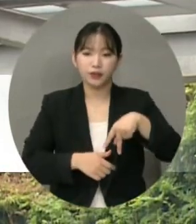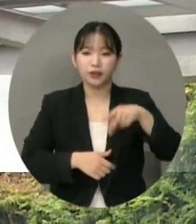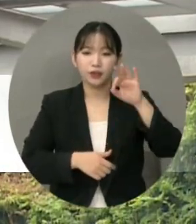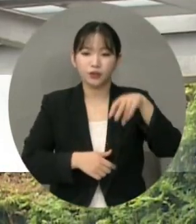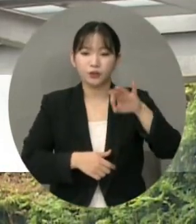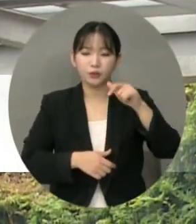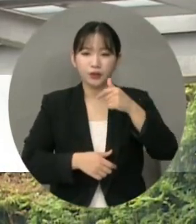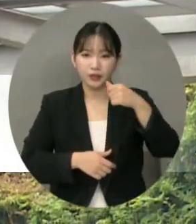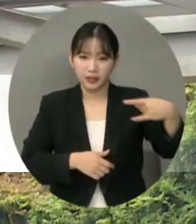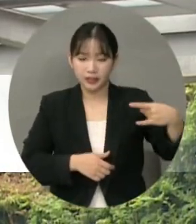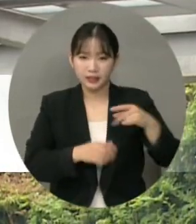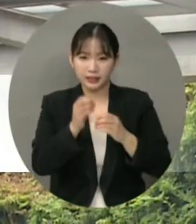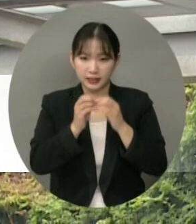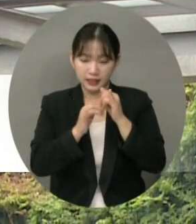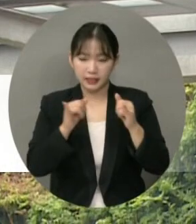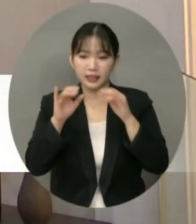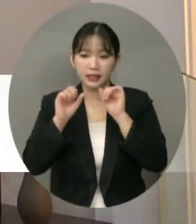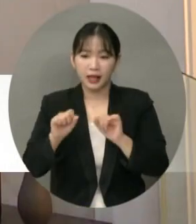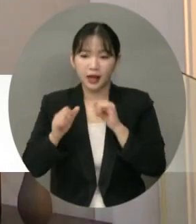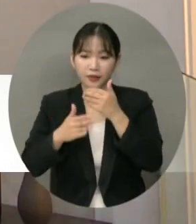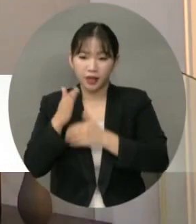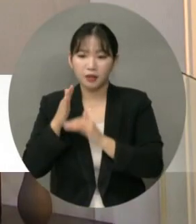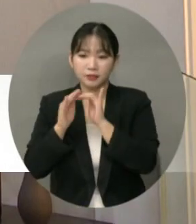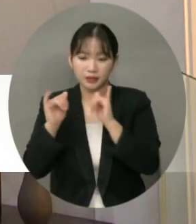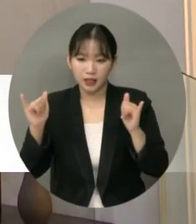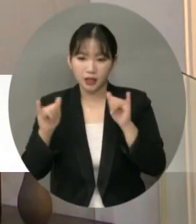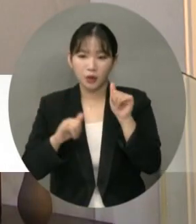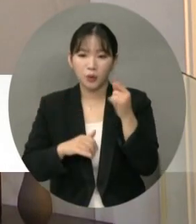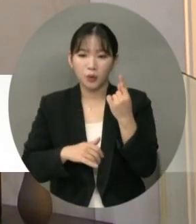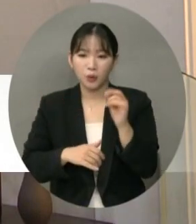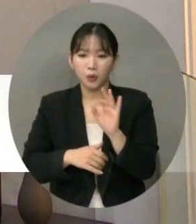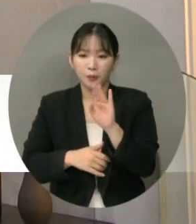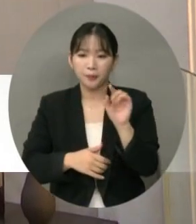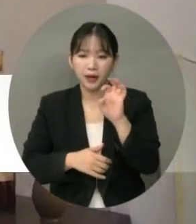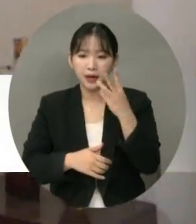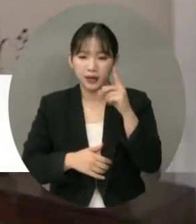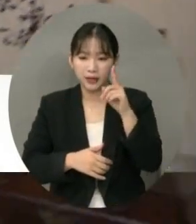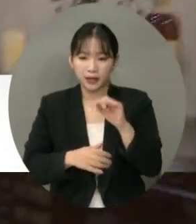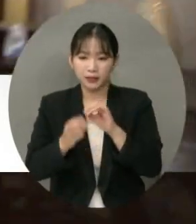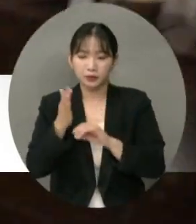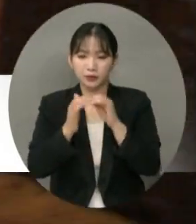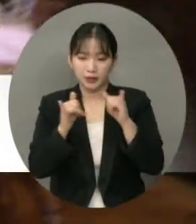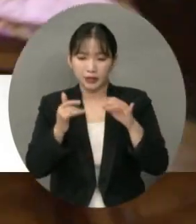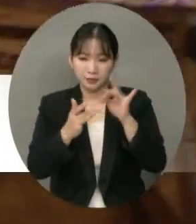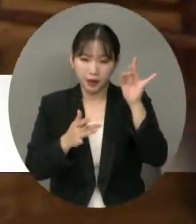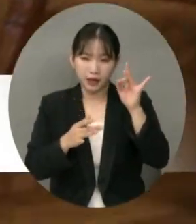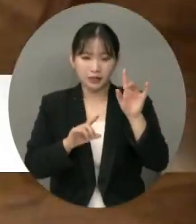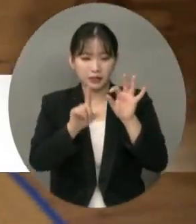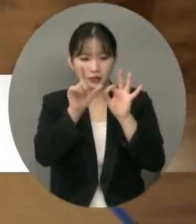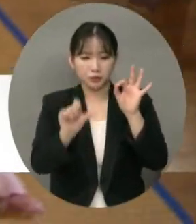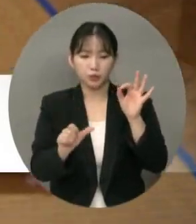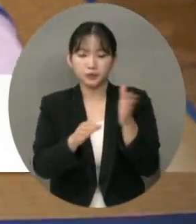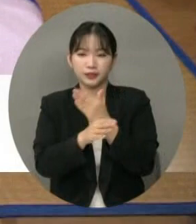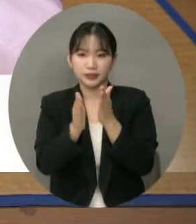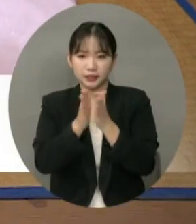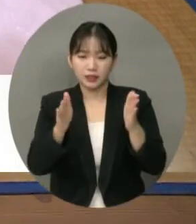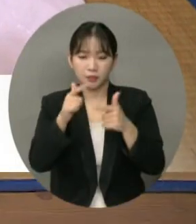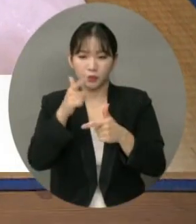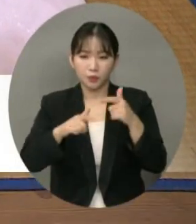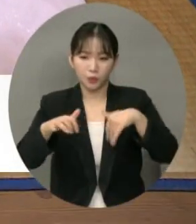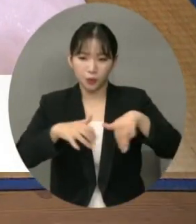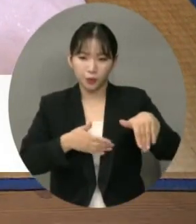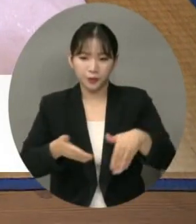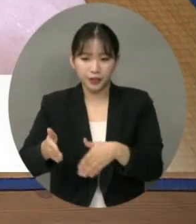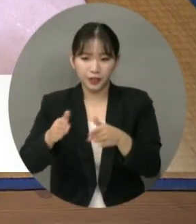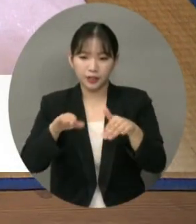작가상 본상에 살아남은 자들의 홍파 소설가가 각각 선정돼 오늘 10월 5일부터 열리는 목포 골목길